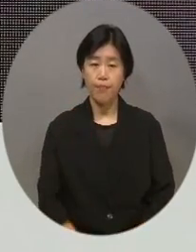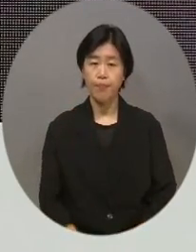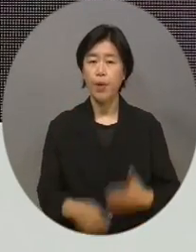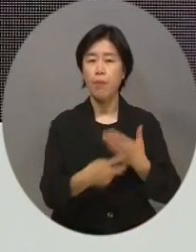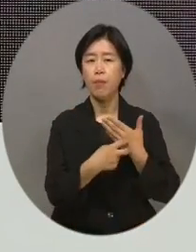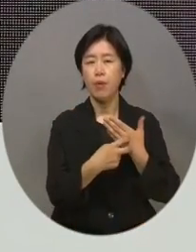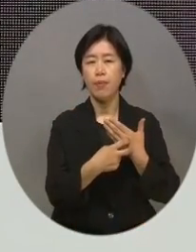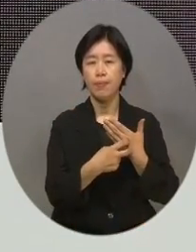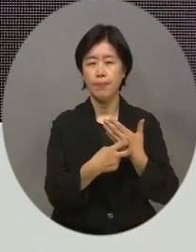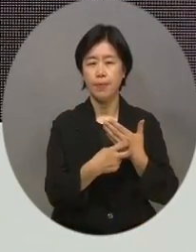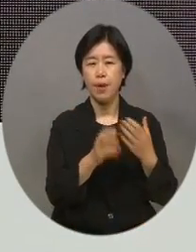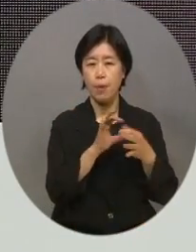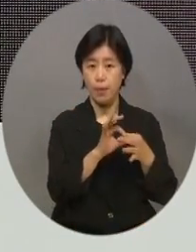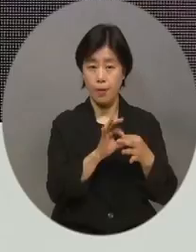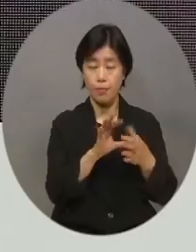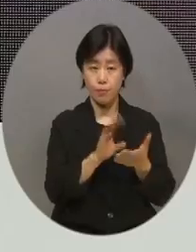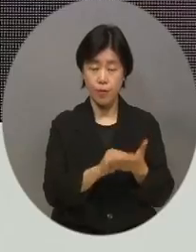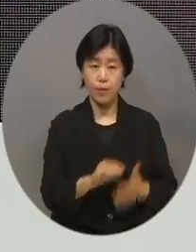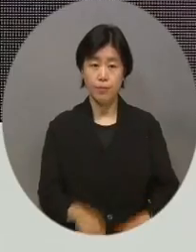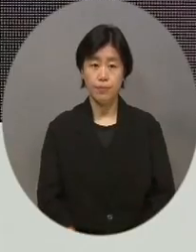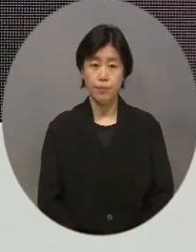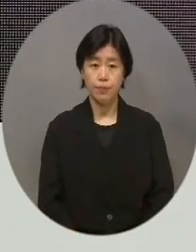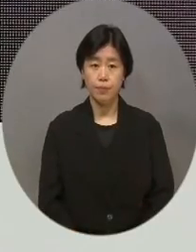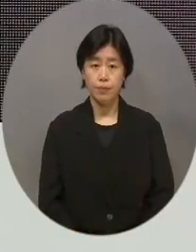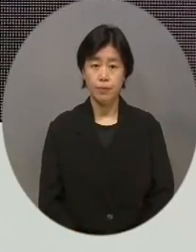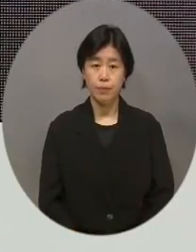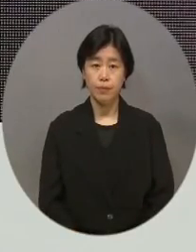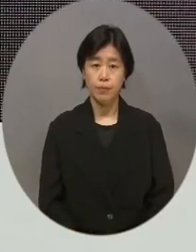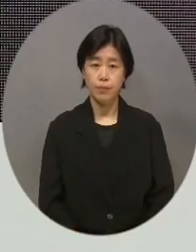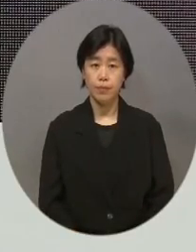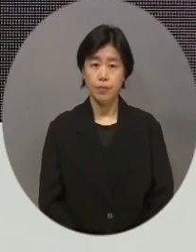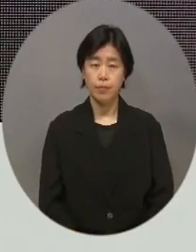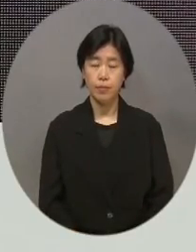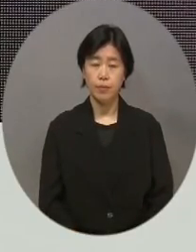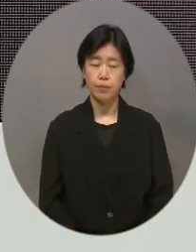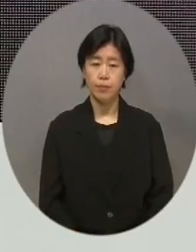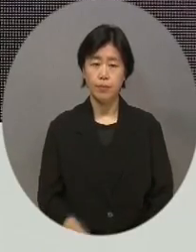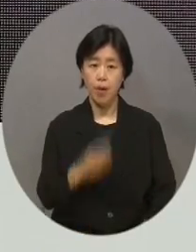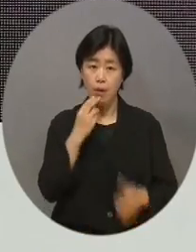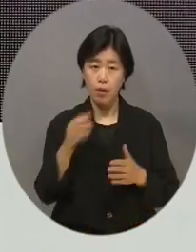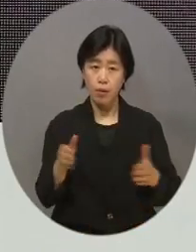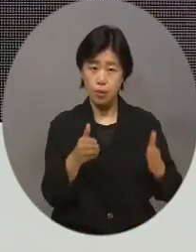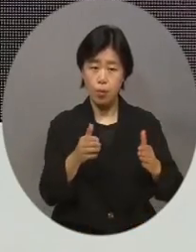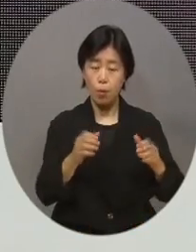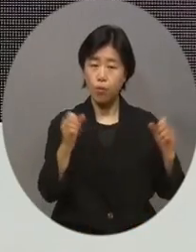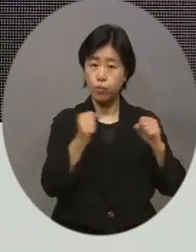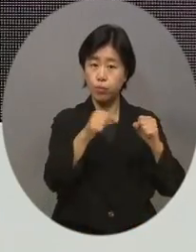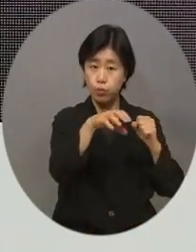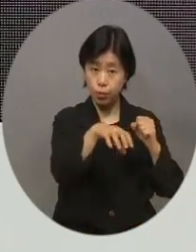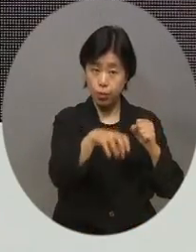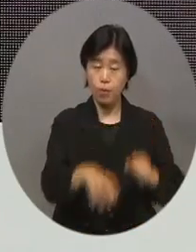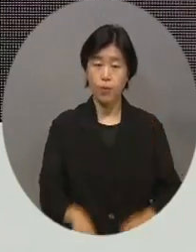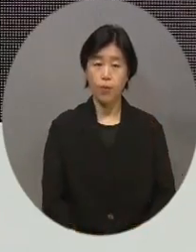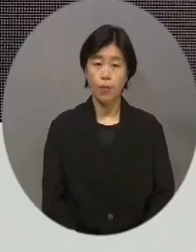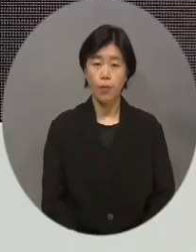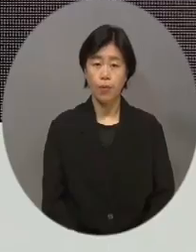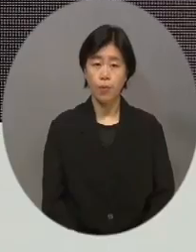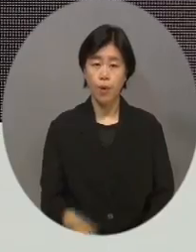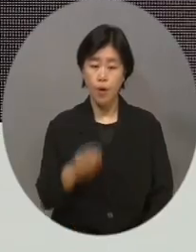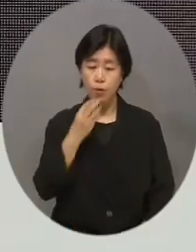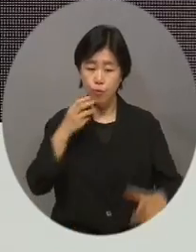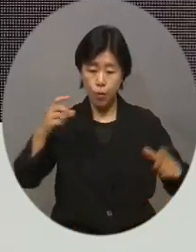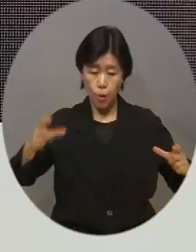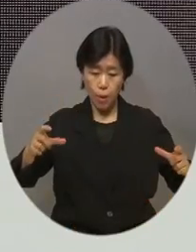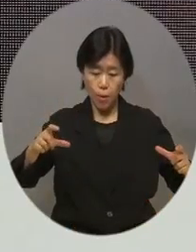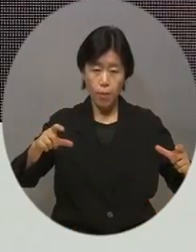사각지대의 문제입니다. 특히 저희가 부족한 지역은 경기 북부 지역인데요. 경기 북부 지역은 수도권으로